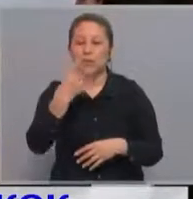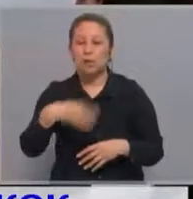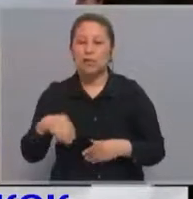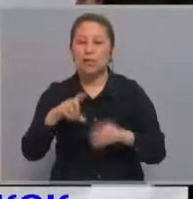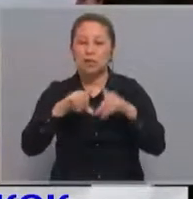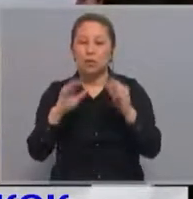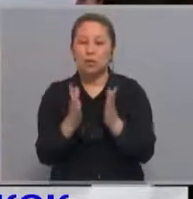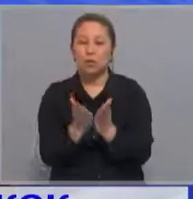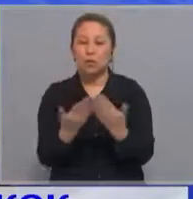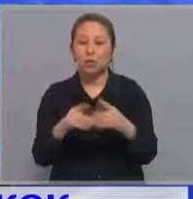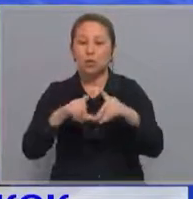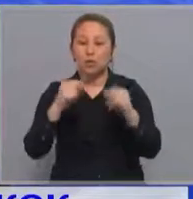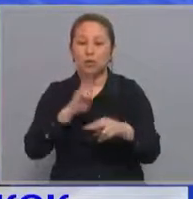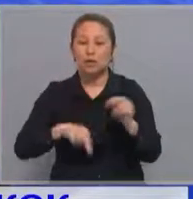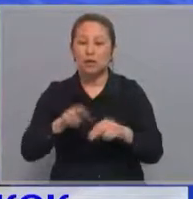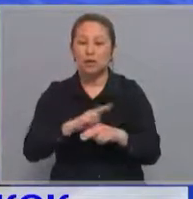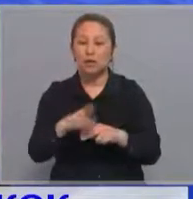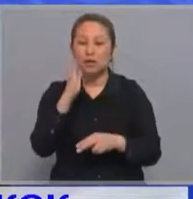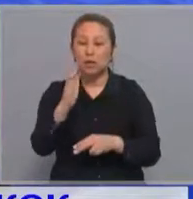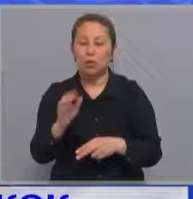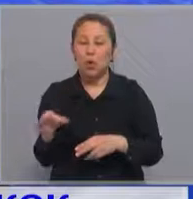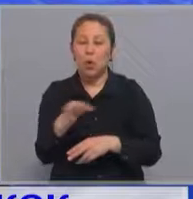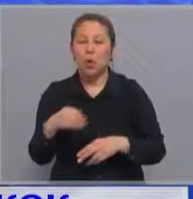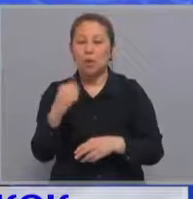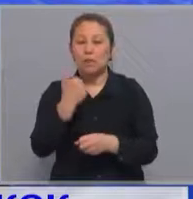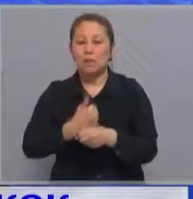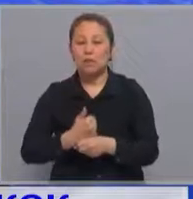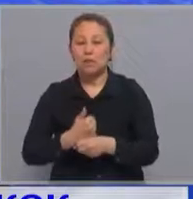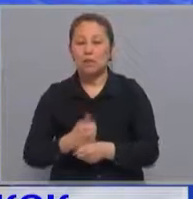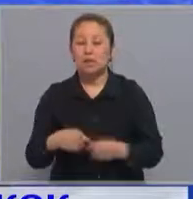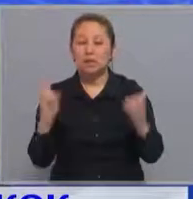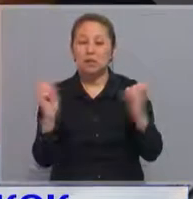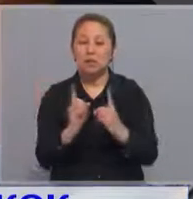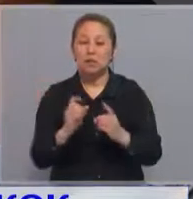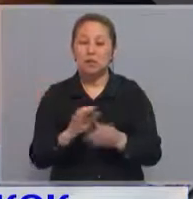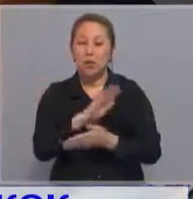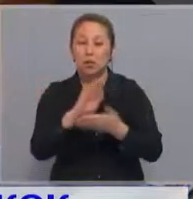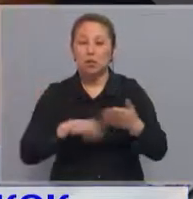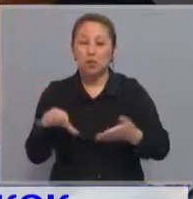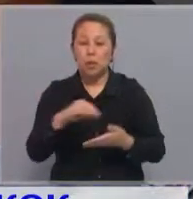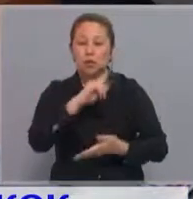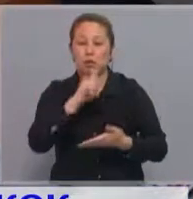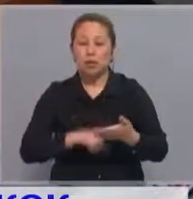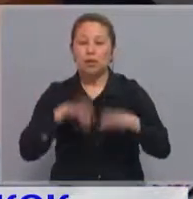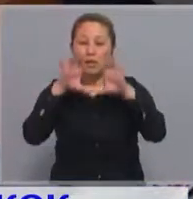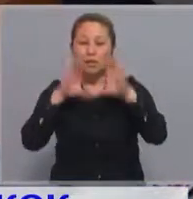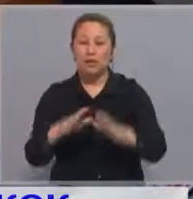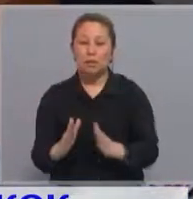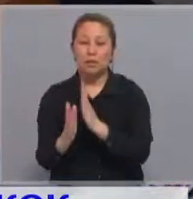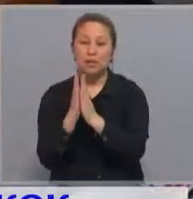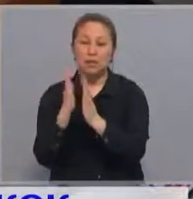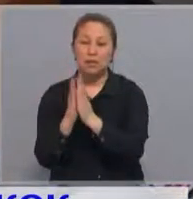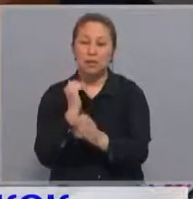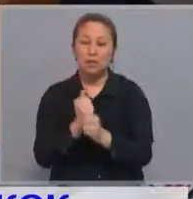әрі кітапханаға арналған кешен салынатын болды. Облыс басшысы кездесулерде көтерілген сауалдар мен өтініштердің барлығы заң аясында кезең-кезеңмен